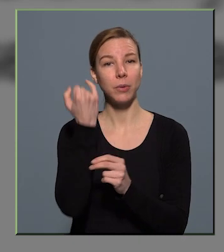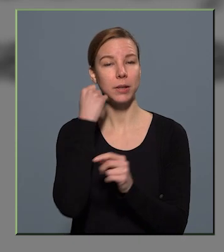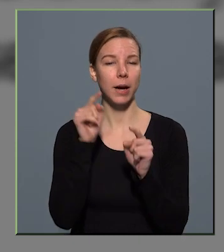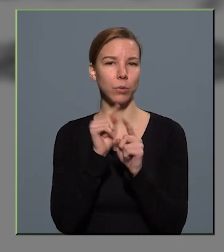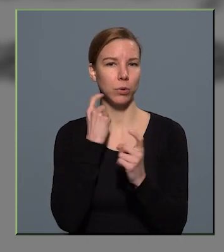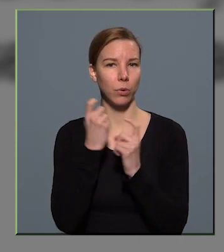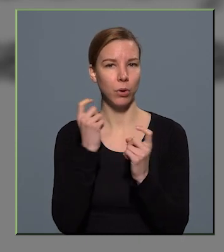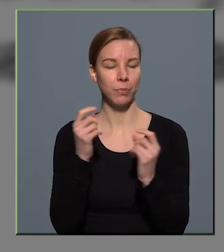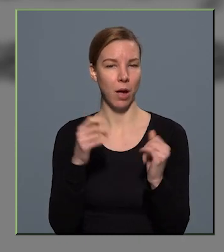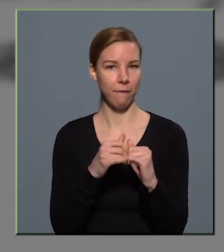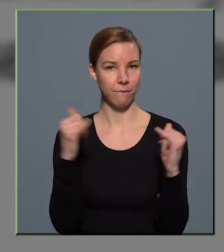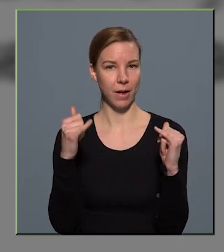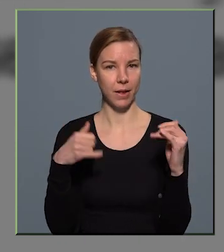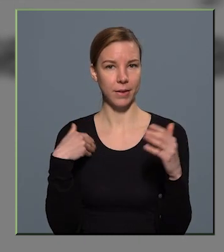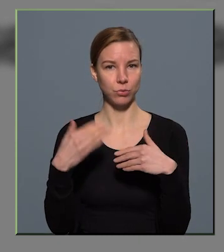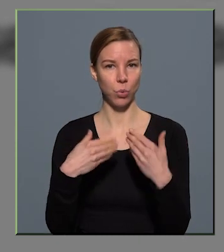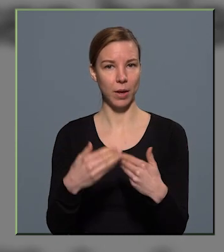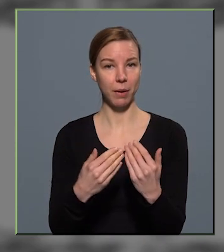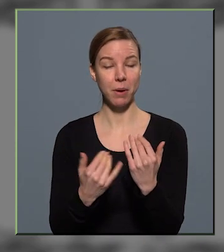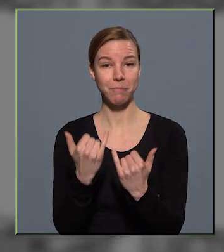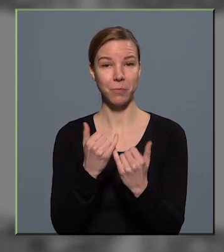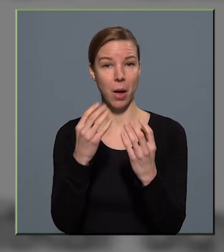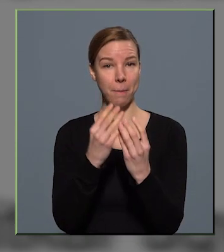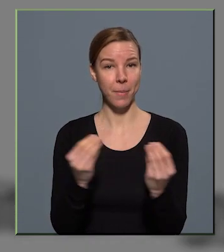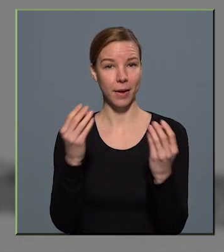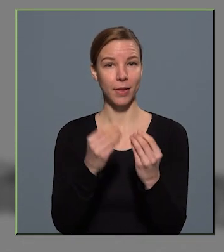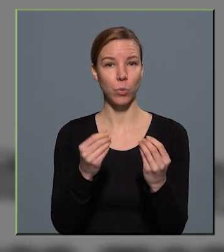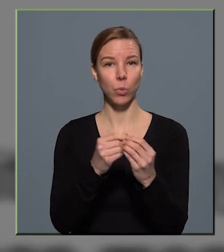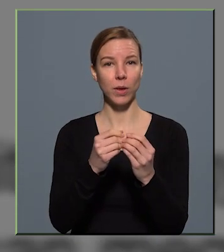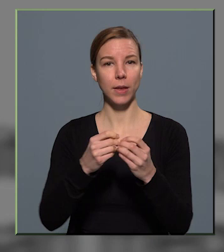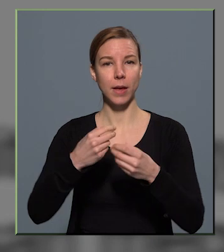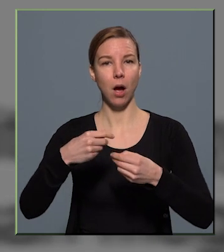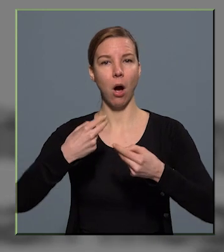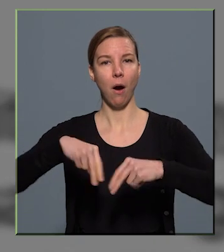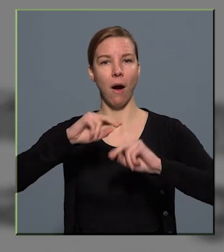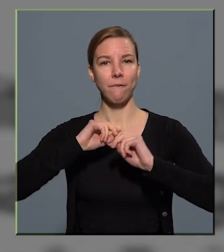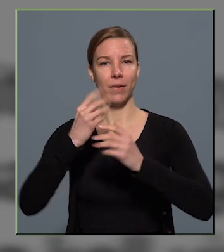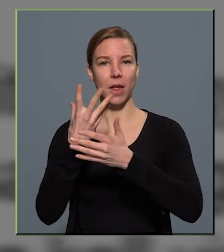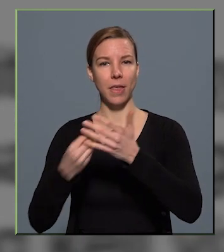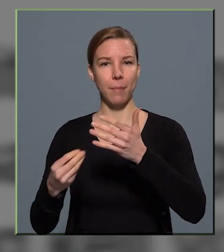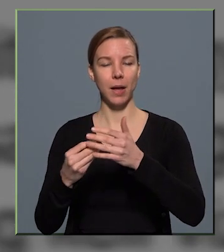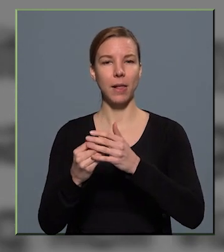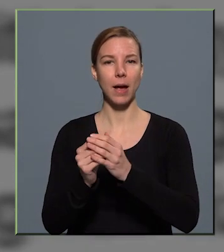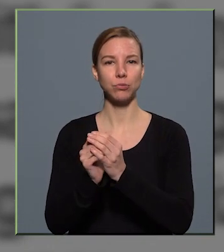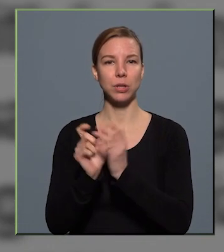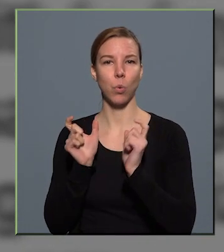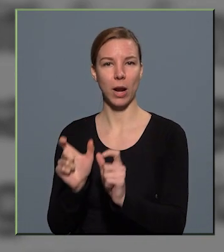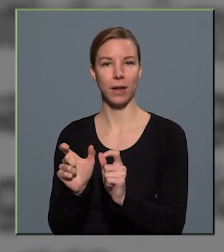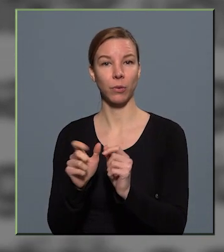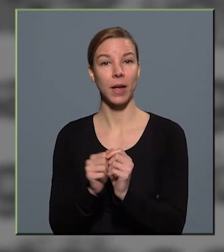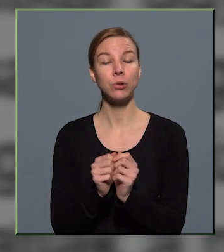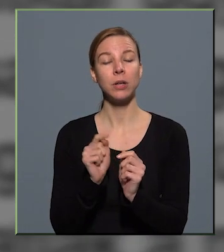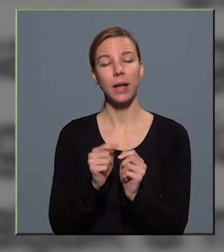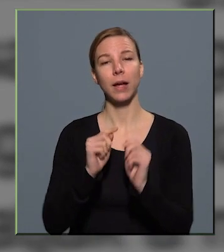ütemében fokozatosan megszűnhet a betáplálási moratórium, de addig meg kell vizsgálni, hol